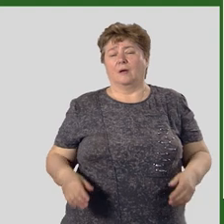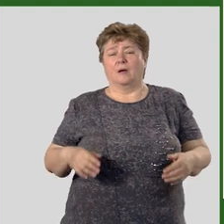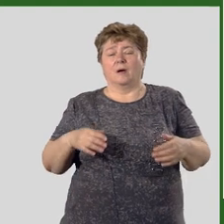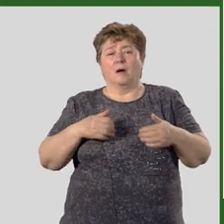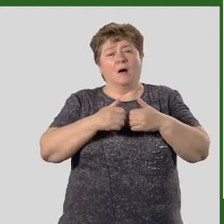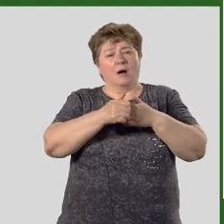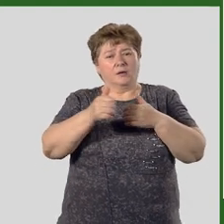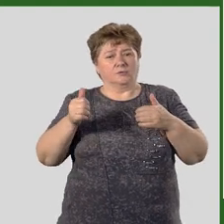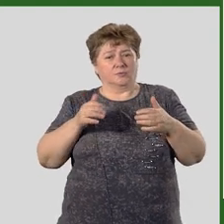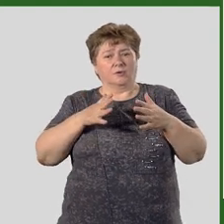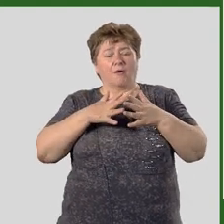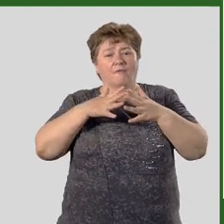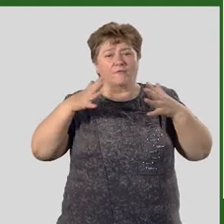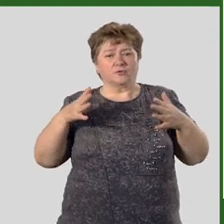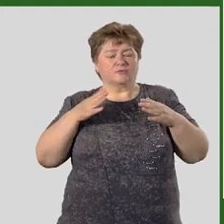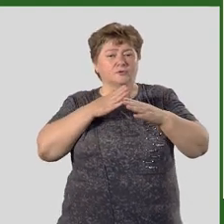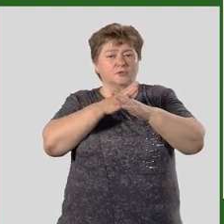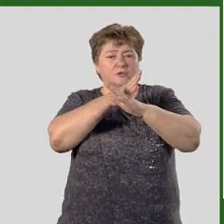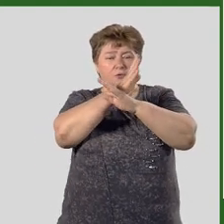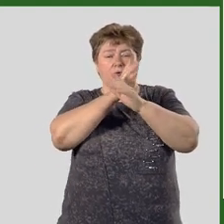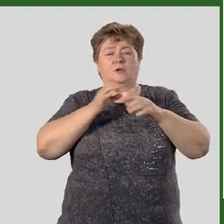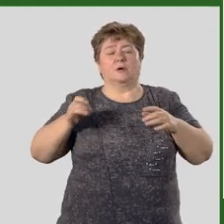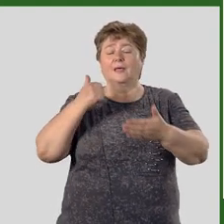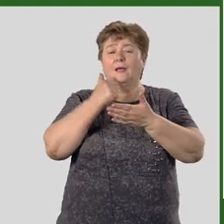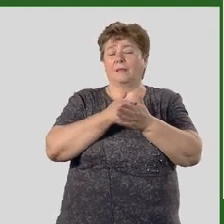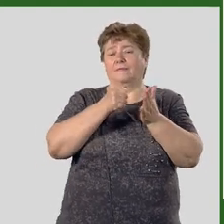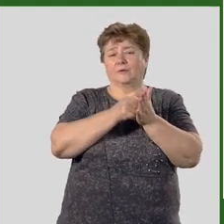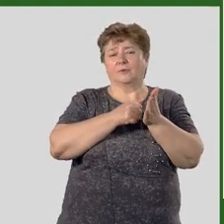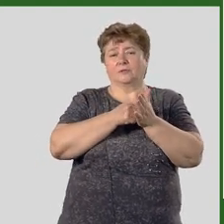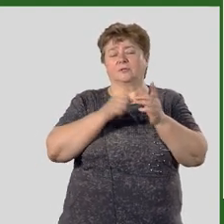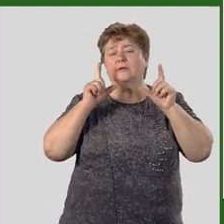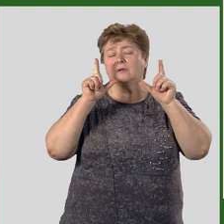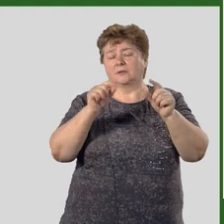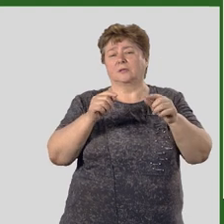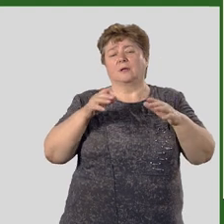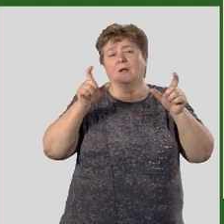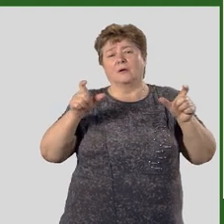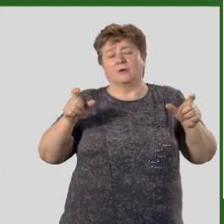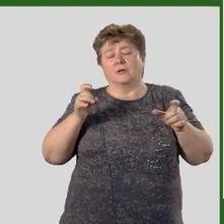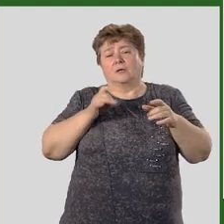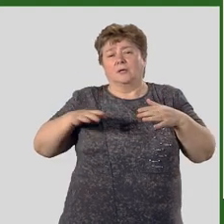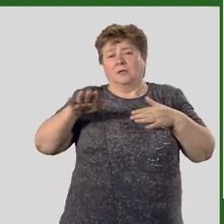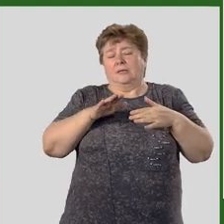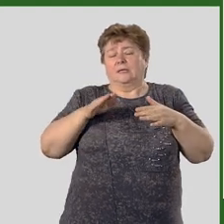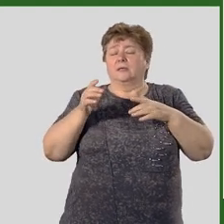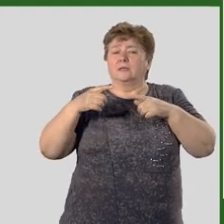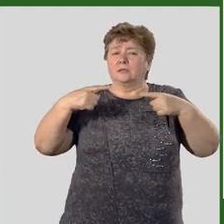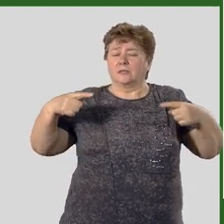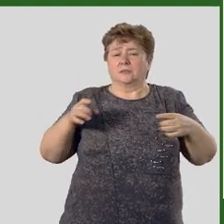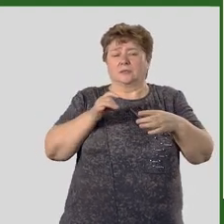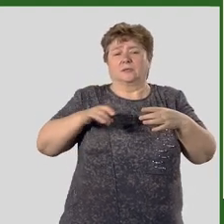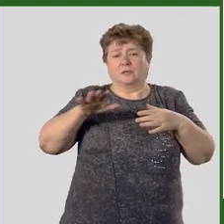Особенно высок отток жителей высокогорных регионов. Главными причинами оттока населения республики из ряда